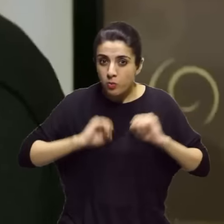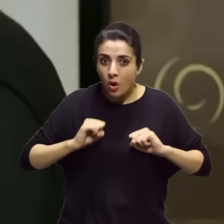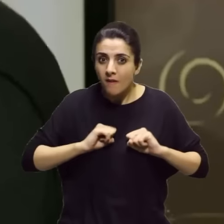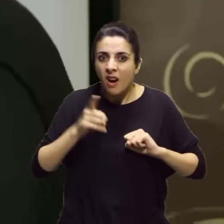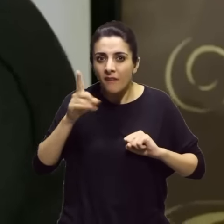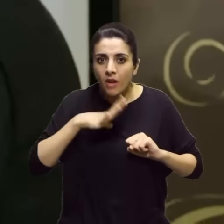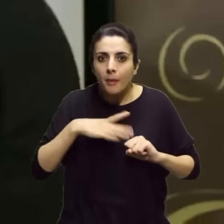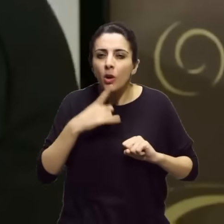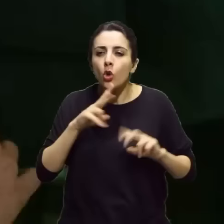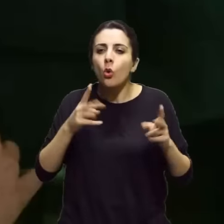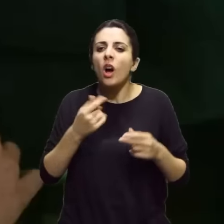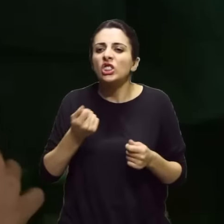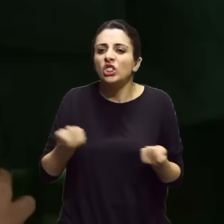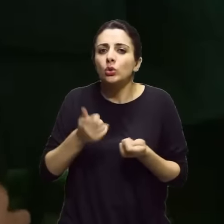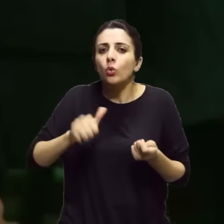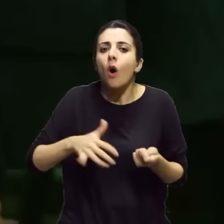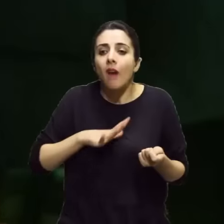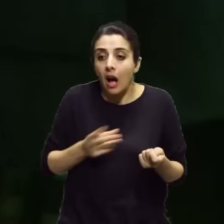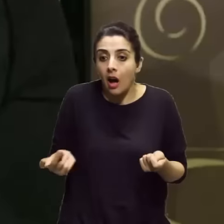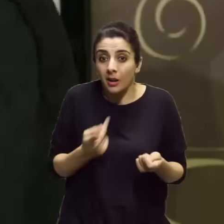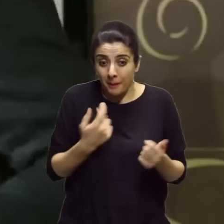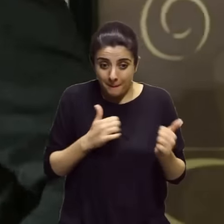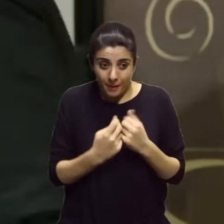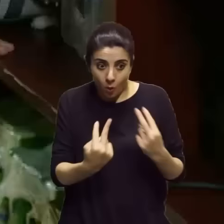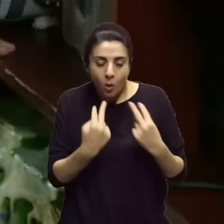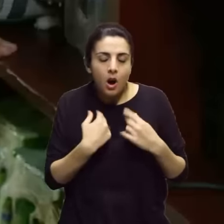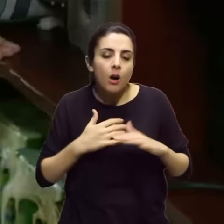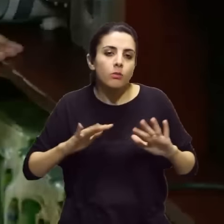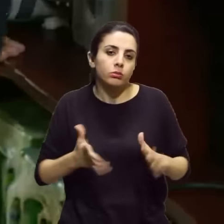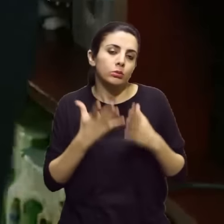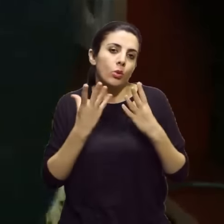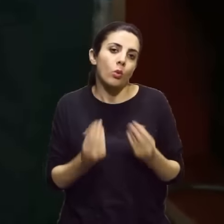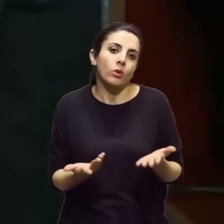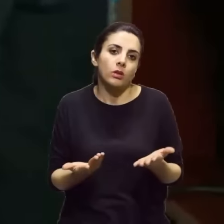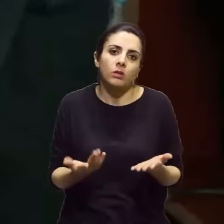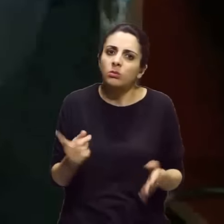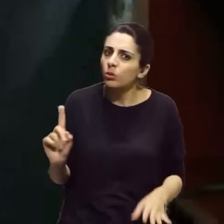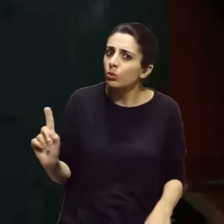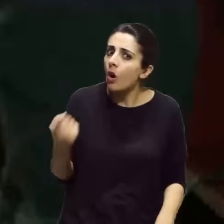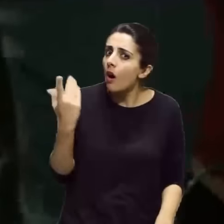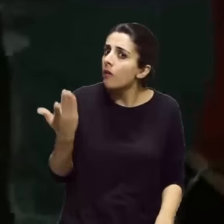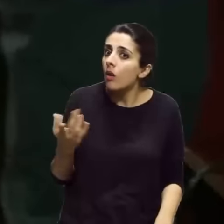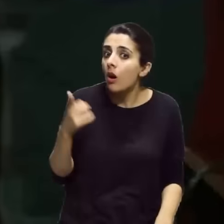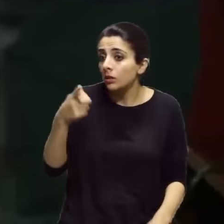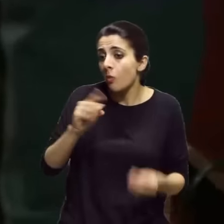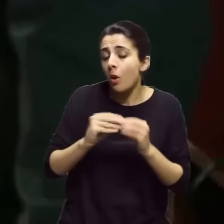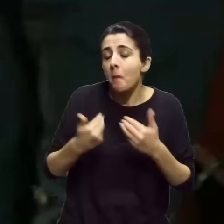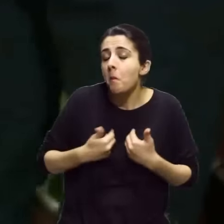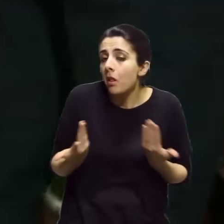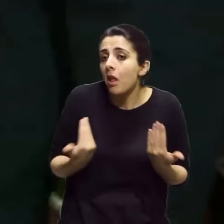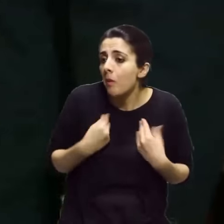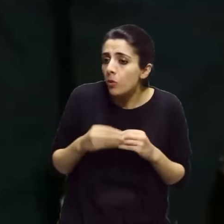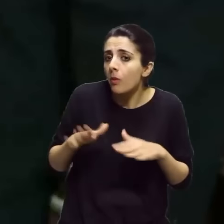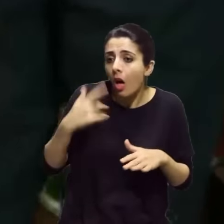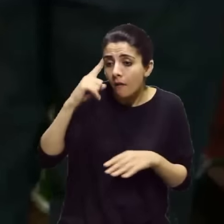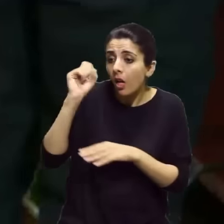dükkanda işler yoğun diye kaçtım. Şimdi ikimizi beraber görürse mahvoluruz. Ya Allah Allah. O senin problemin benim problemim değil ki. Ben